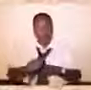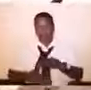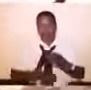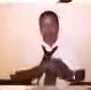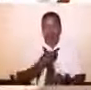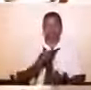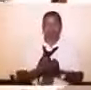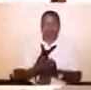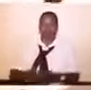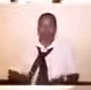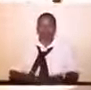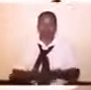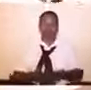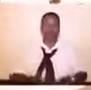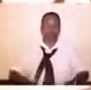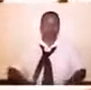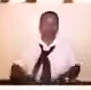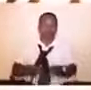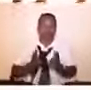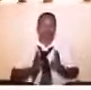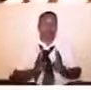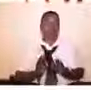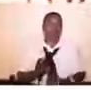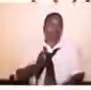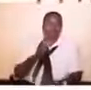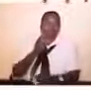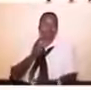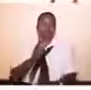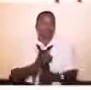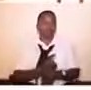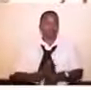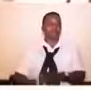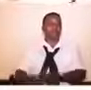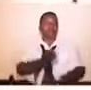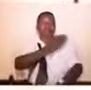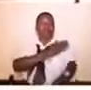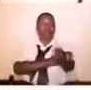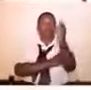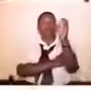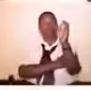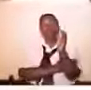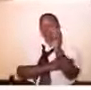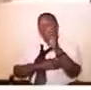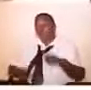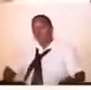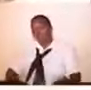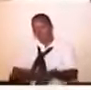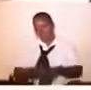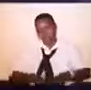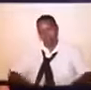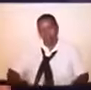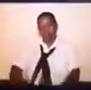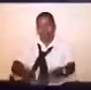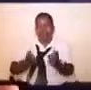wana mashonse, If you no mweo andi waba Ngafilia